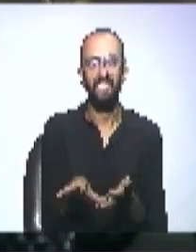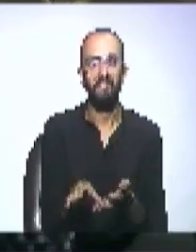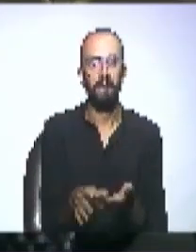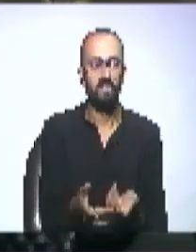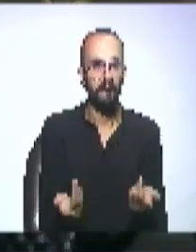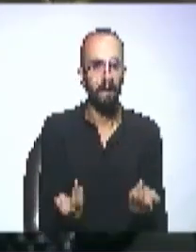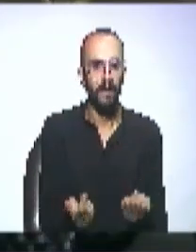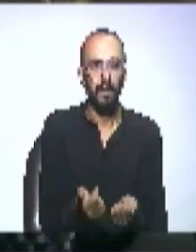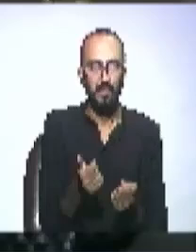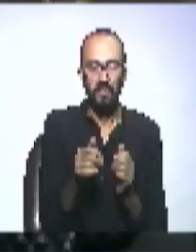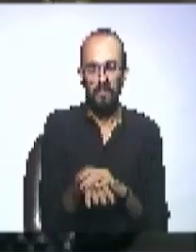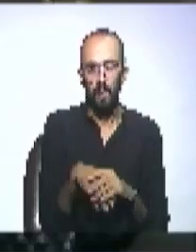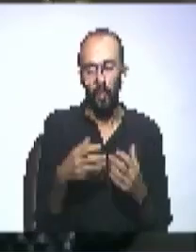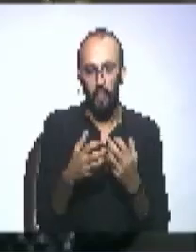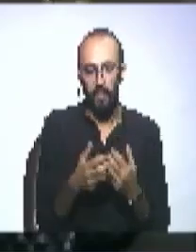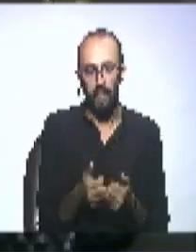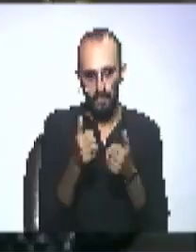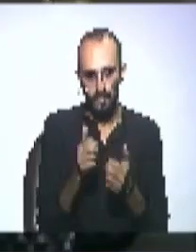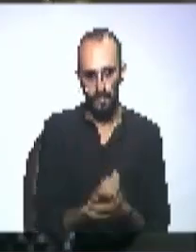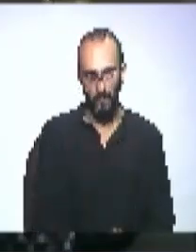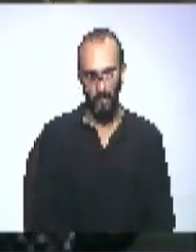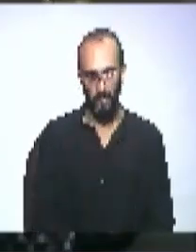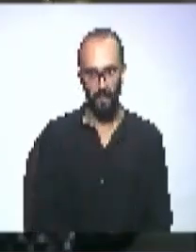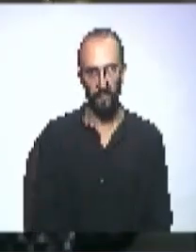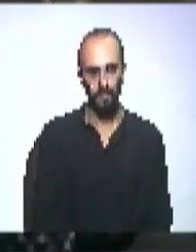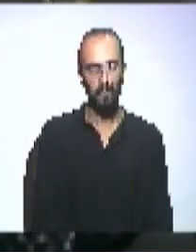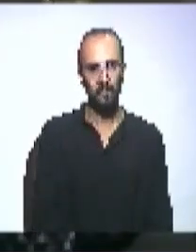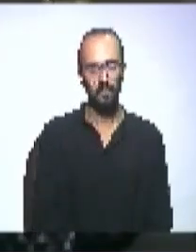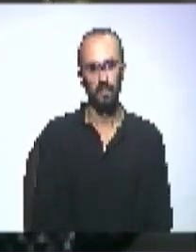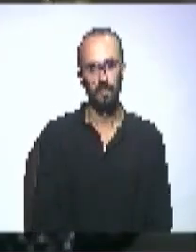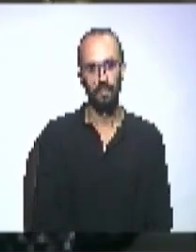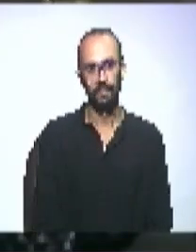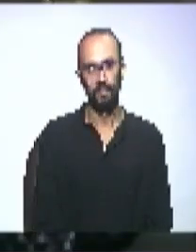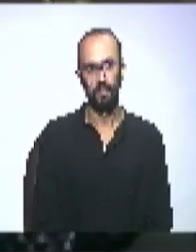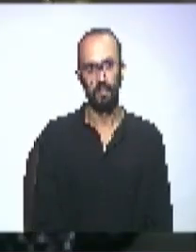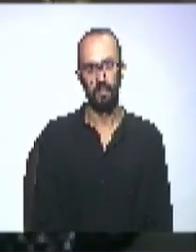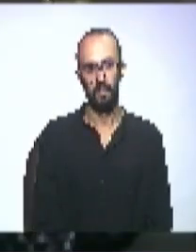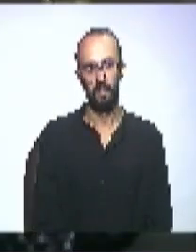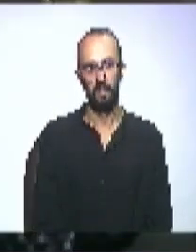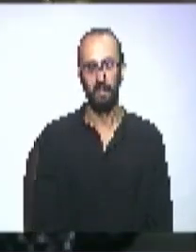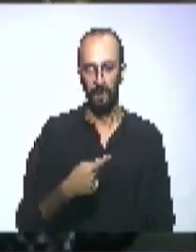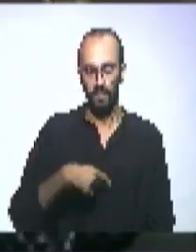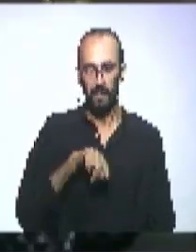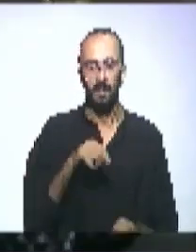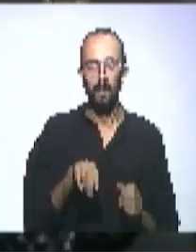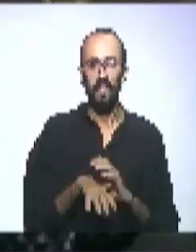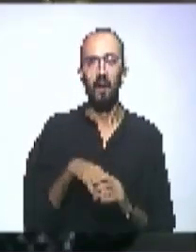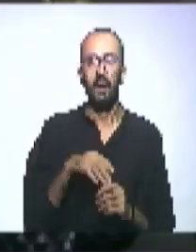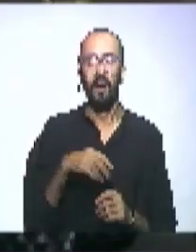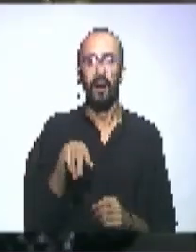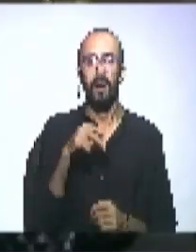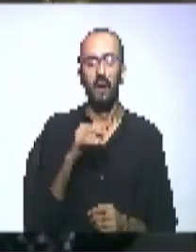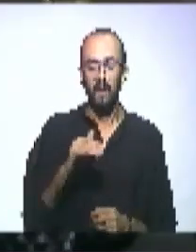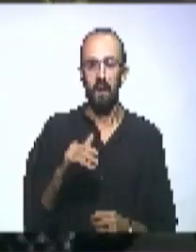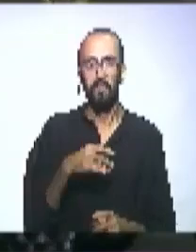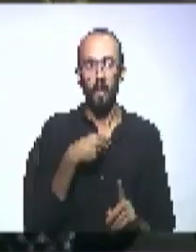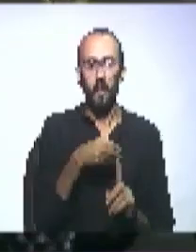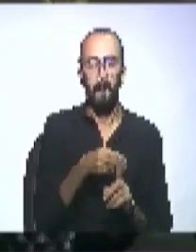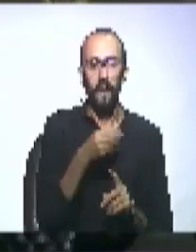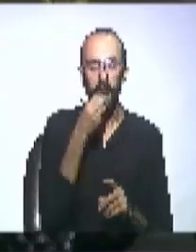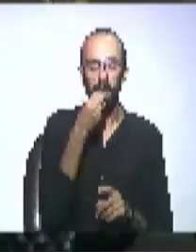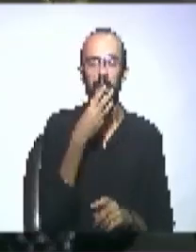فحلو ان احنا نستخدم الخضار في الاكل، نستخدم الخضار يعني ممكن ان احنا اللي بنحبب الولاد في الحاجه.